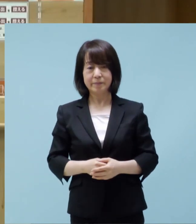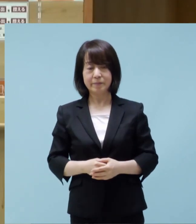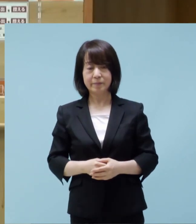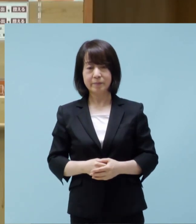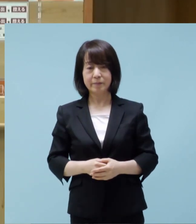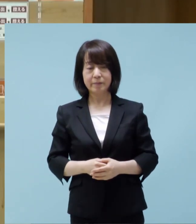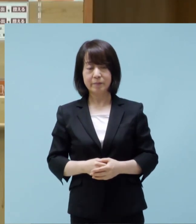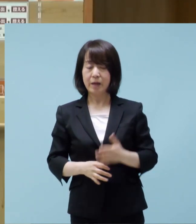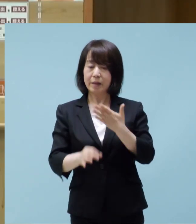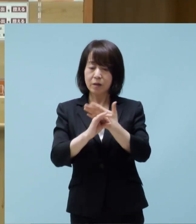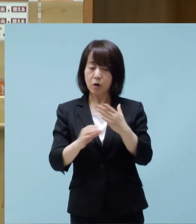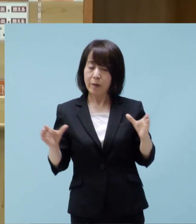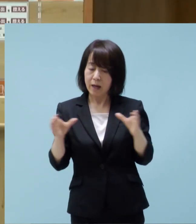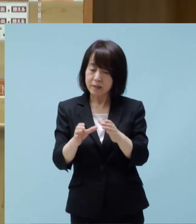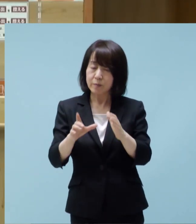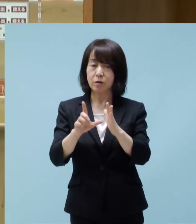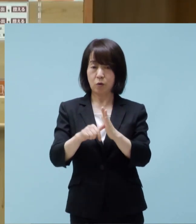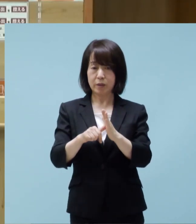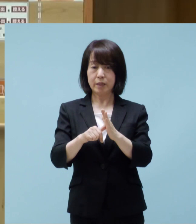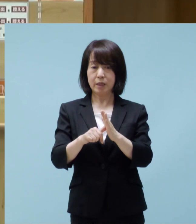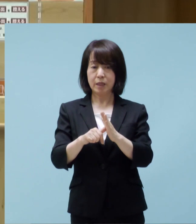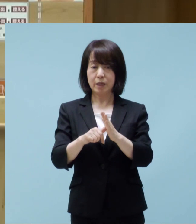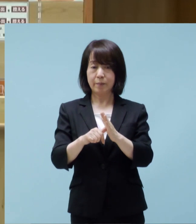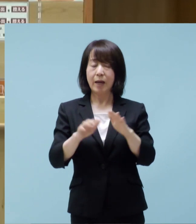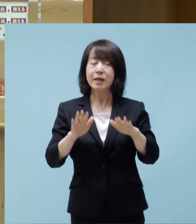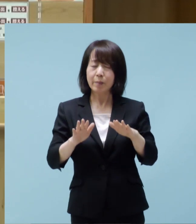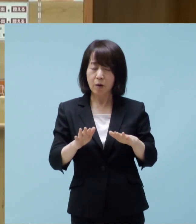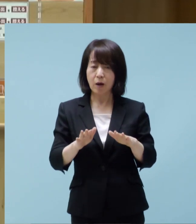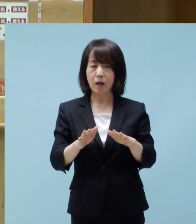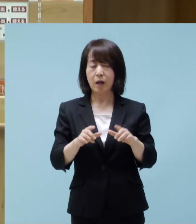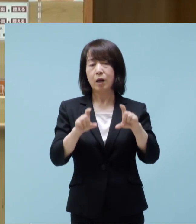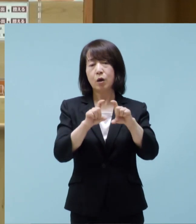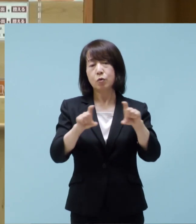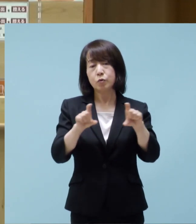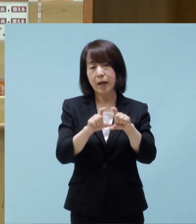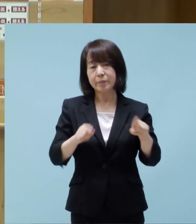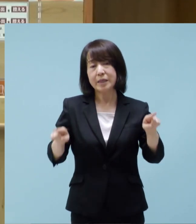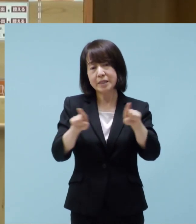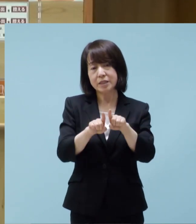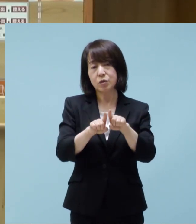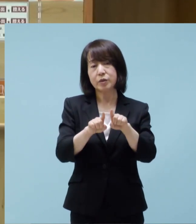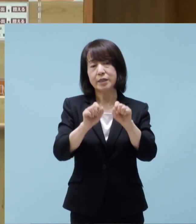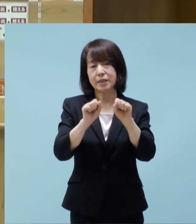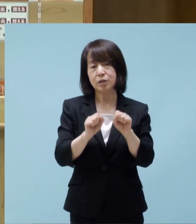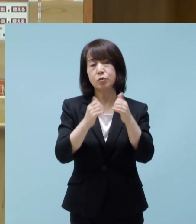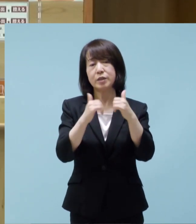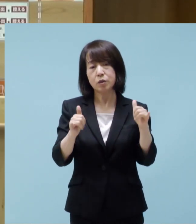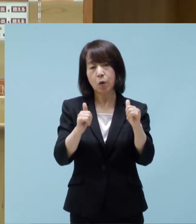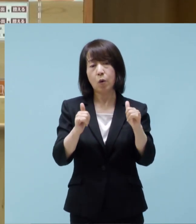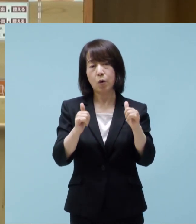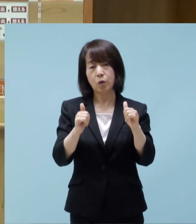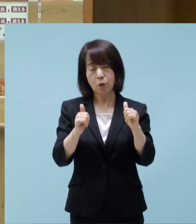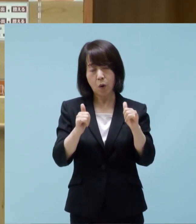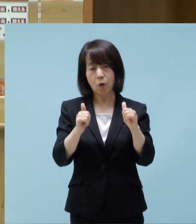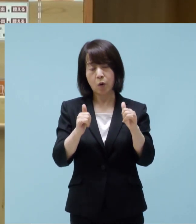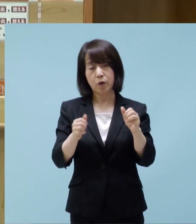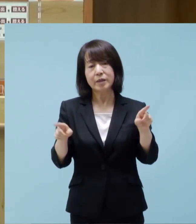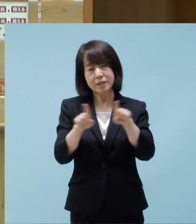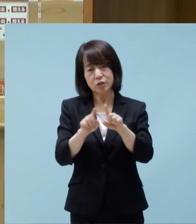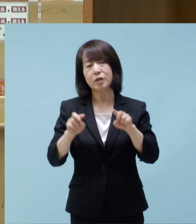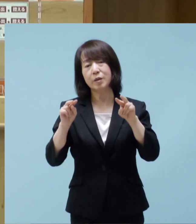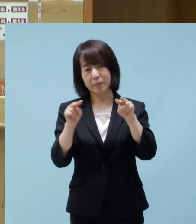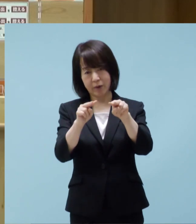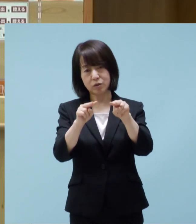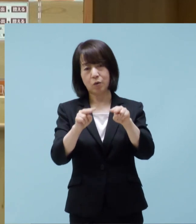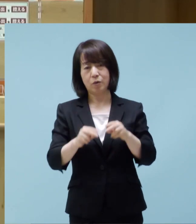ですね、今はそういった普段一緒にいる方と観戦しましょうとかですね、試合をですね、とか、まあ、そういった